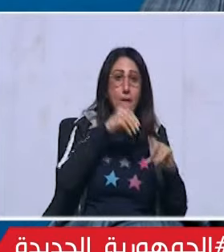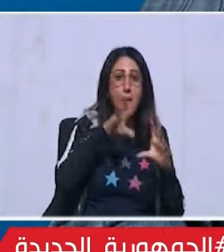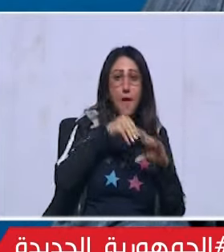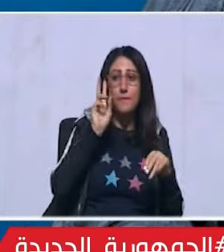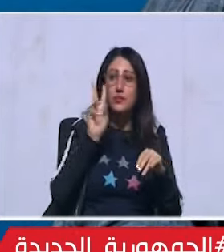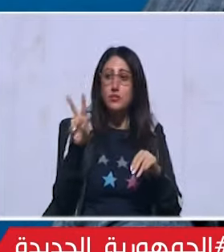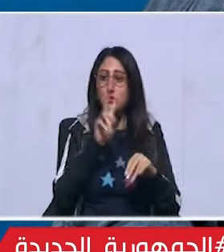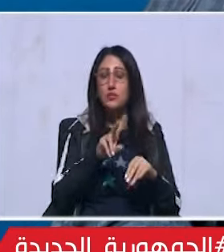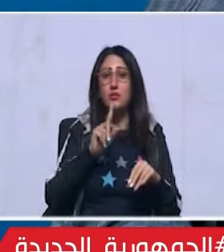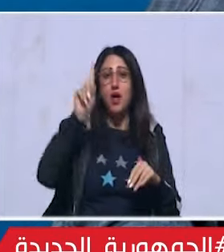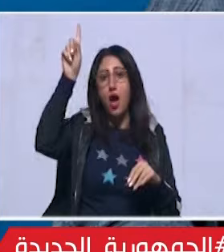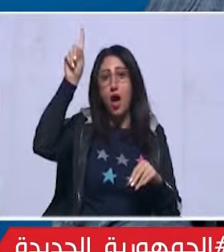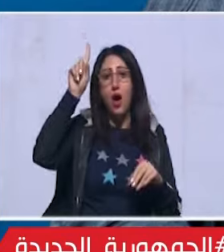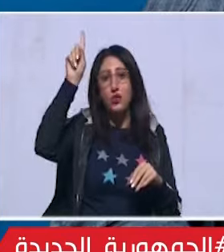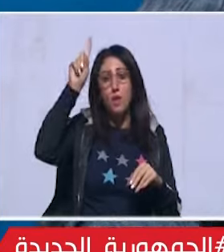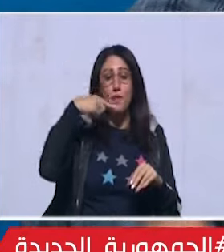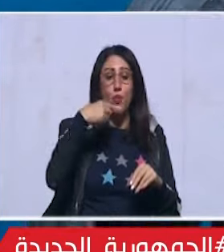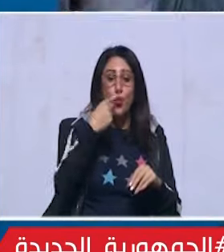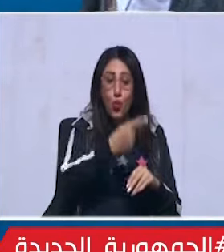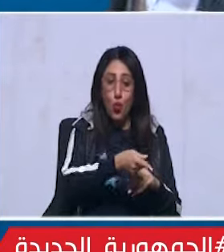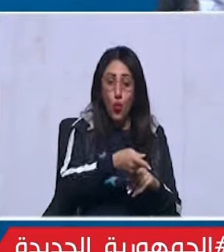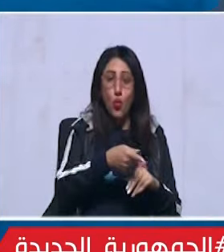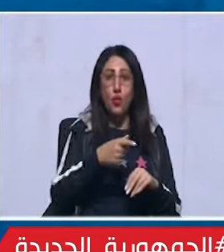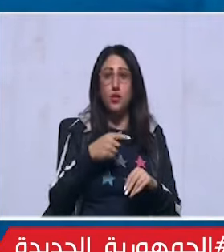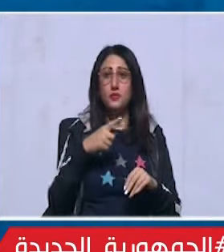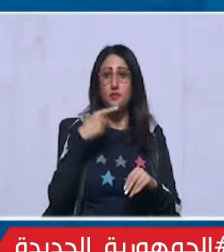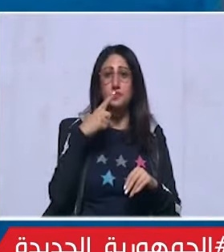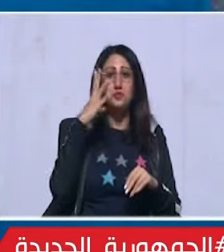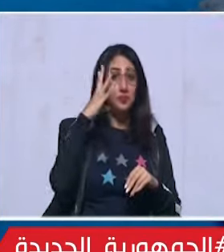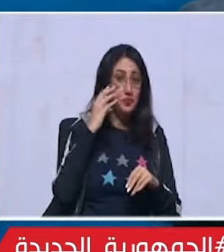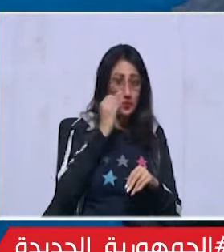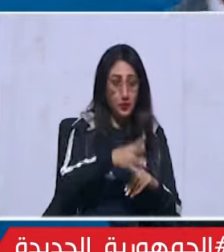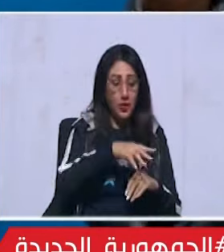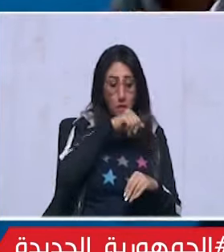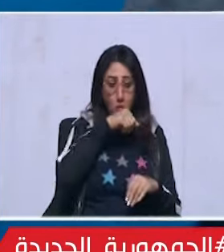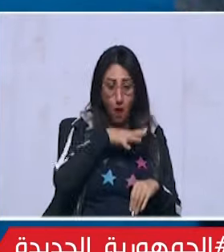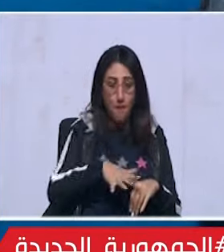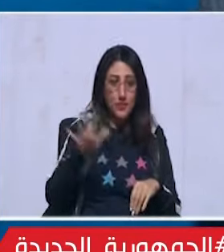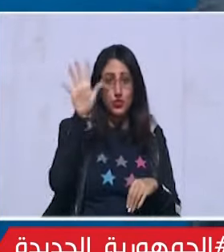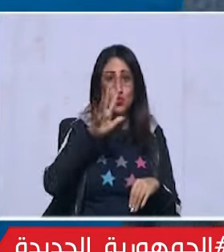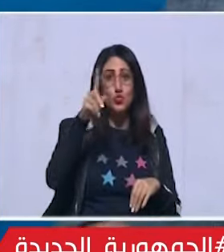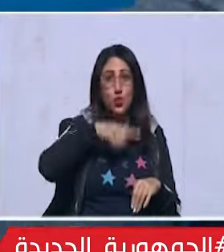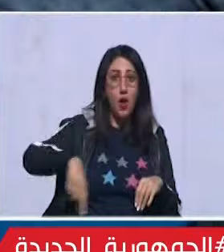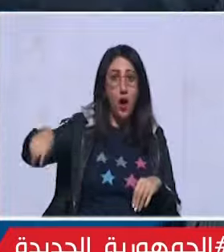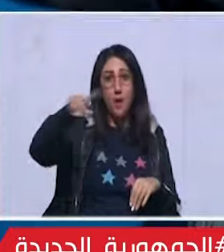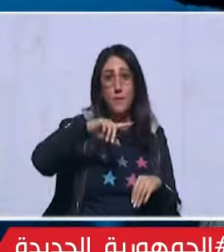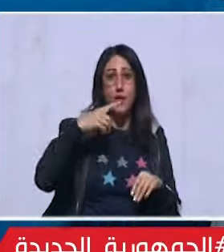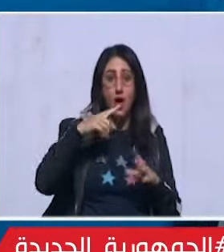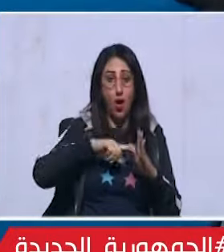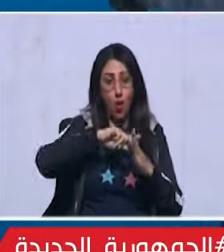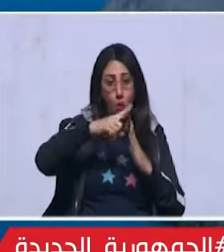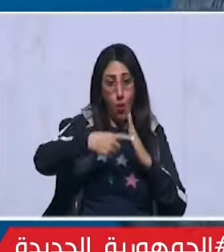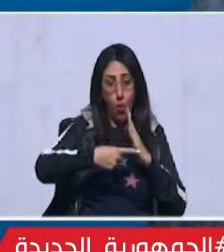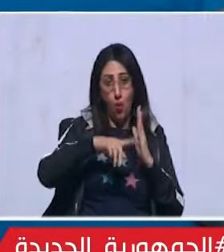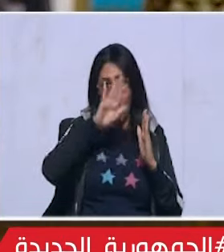ان يبين لسيدنا رسول الله عليه الصلاه من اكرام الله لرسوله ولامته ان انا جمعت لكل عبادات